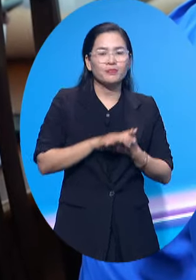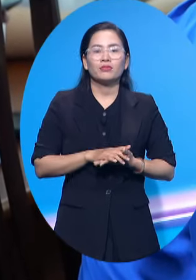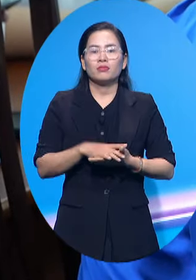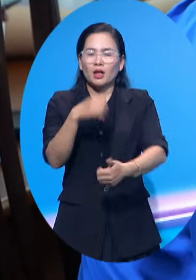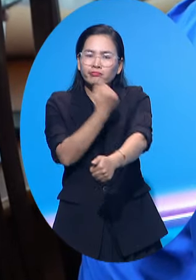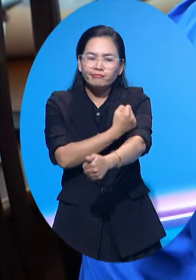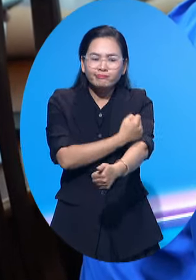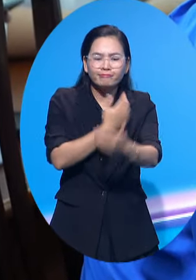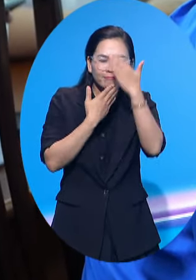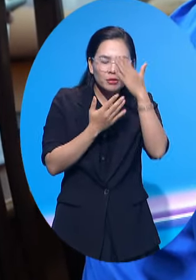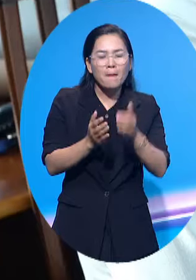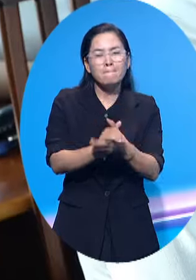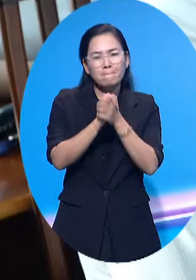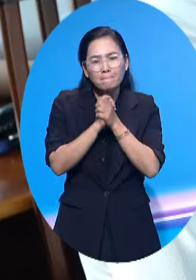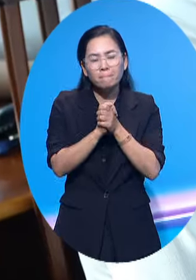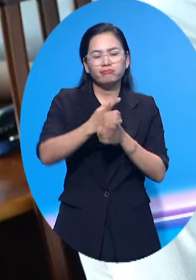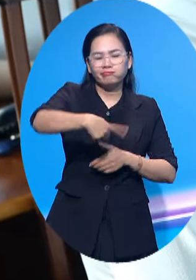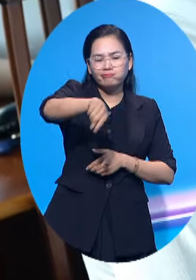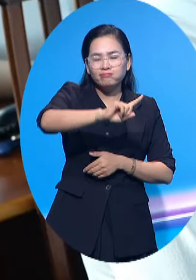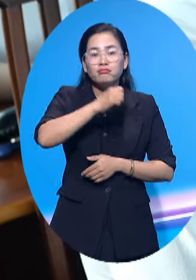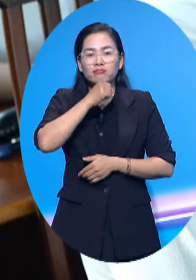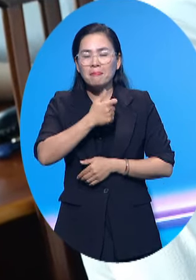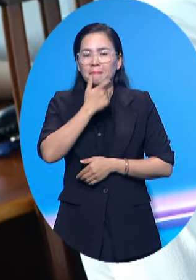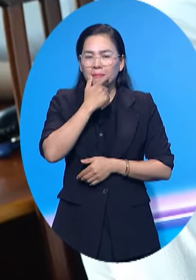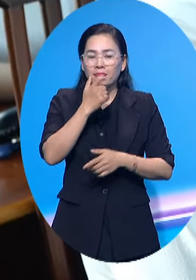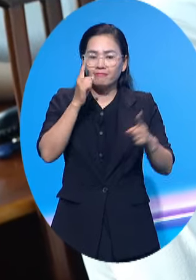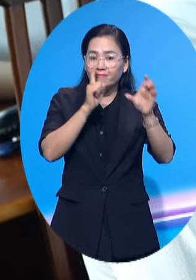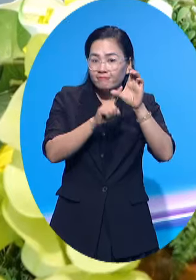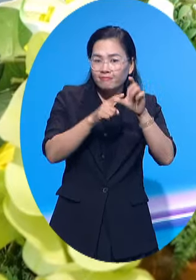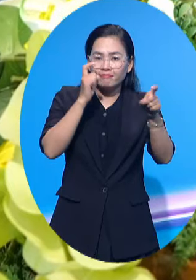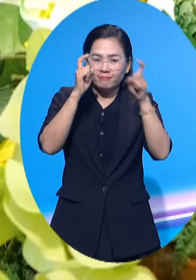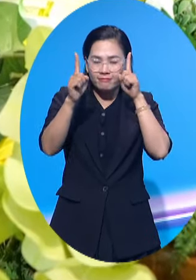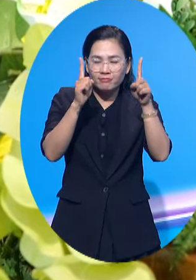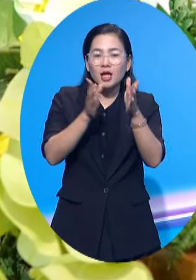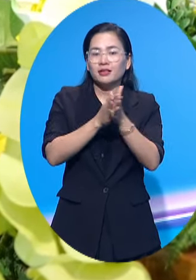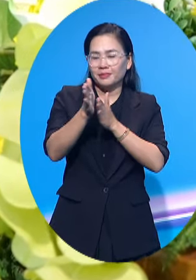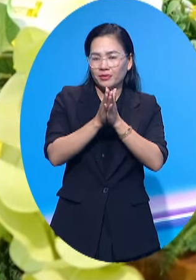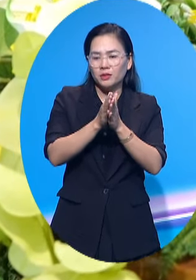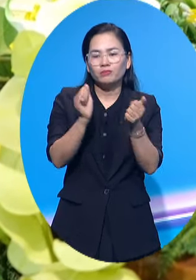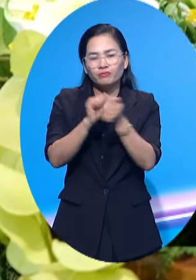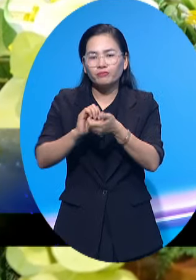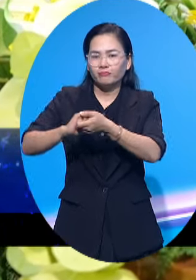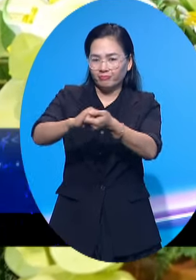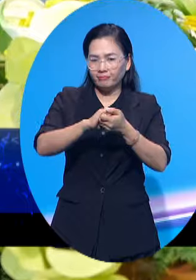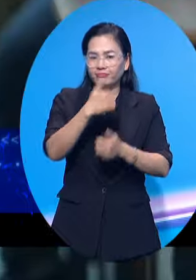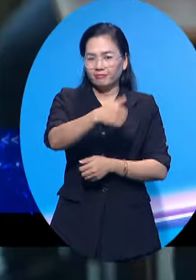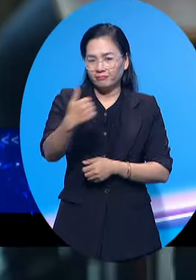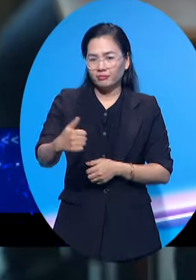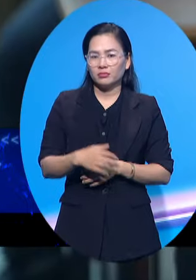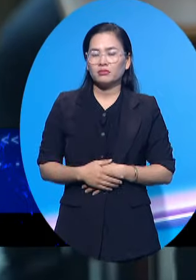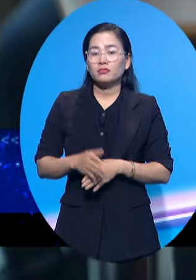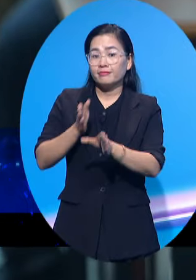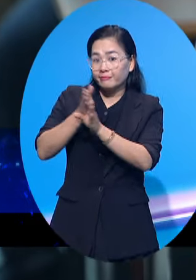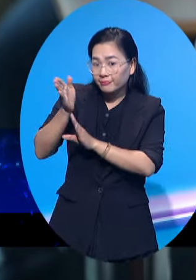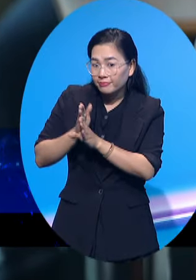và mong các cô chú tiếp tục dõi theo, hỗ trợ các công tác của địa phương trong thời gian tới. Bí thư Quận ủy quận 3 đề nghị các cấp, ngành,